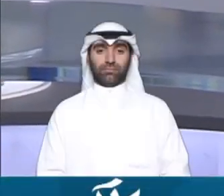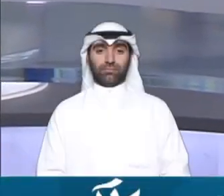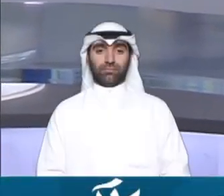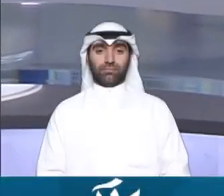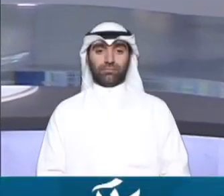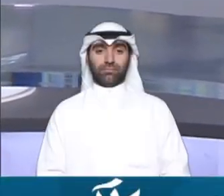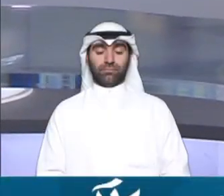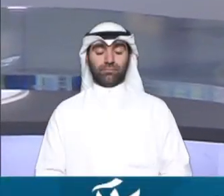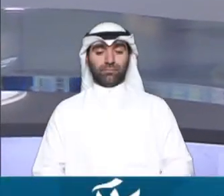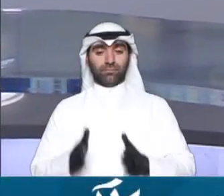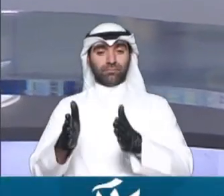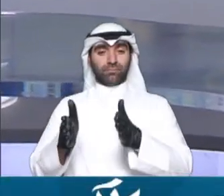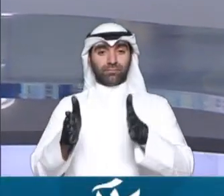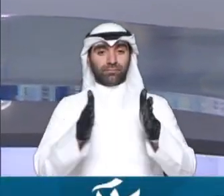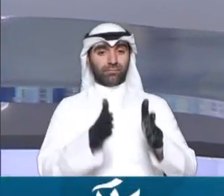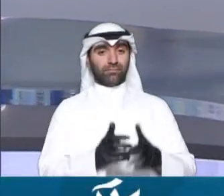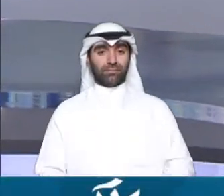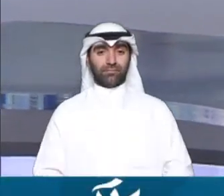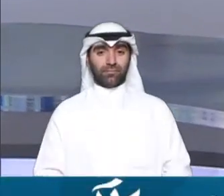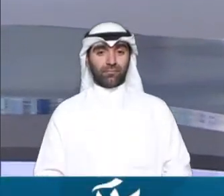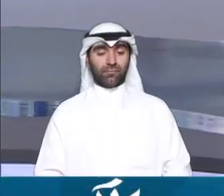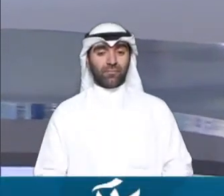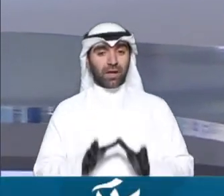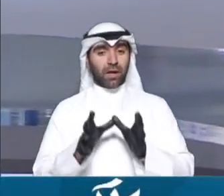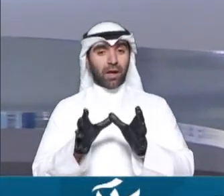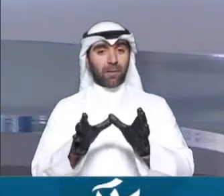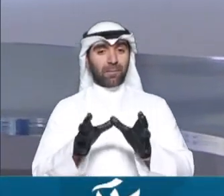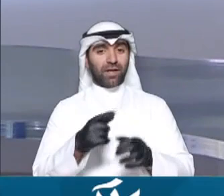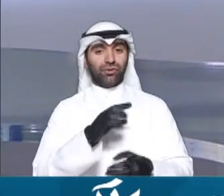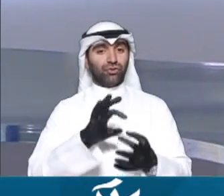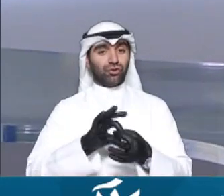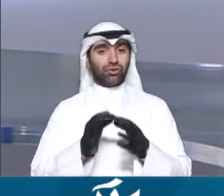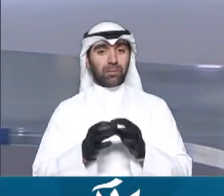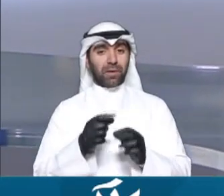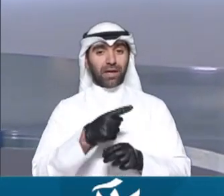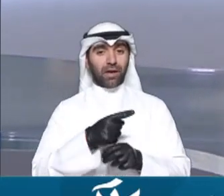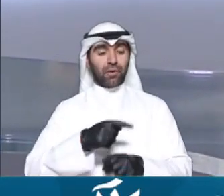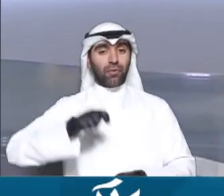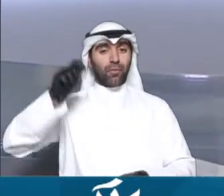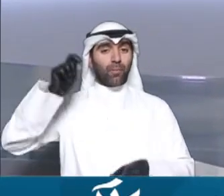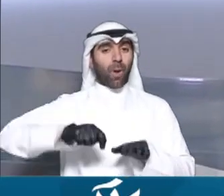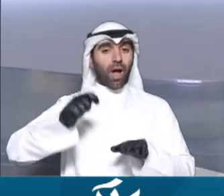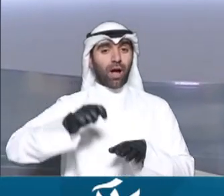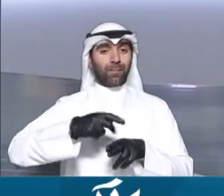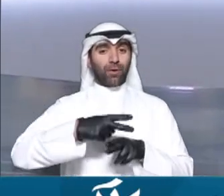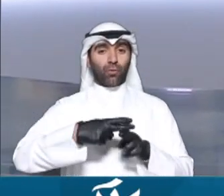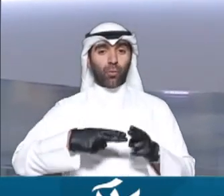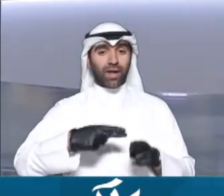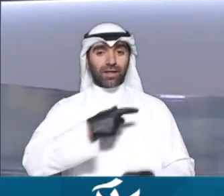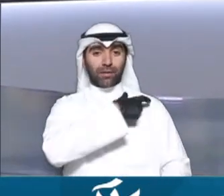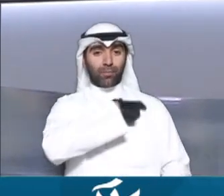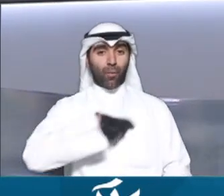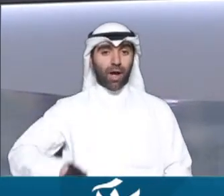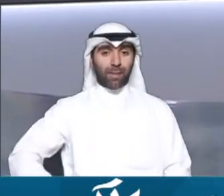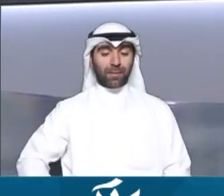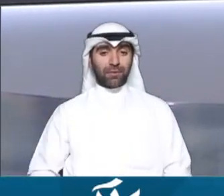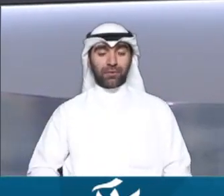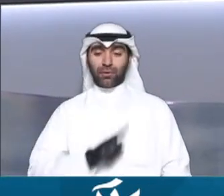مو ناسينكم حملة أطلقتها جمعية المحامين، يقودها شباب وبنات